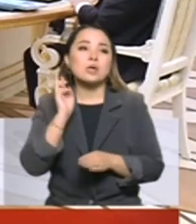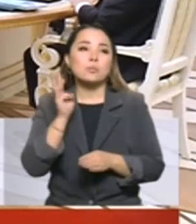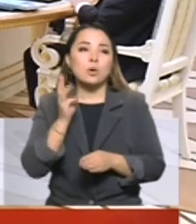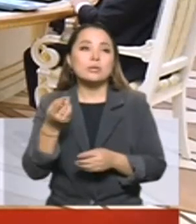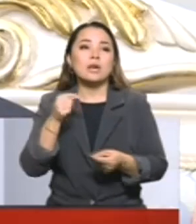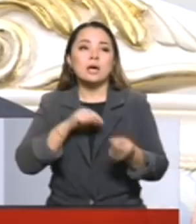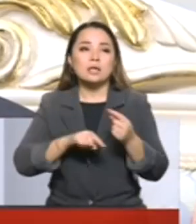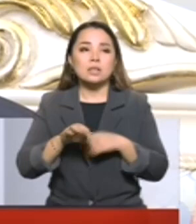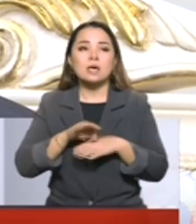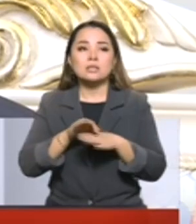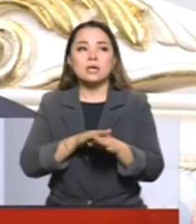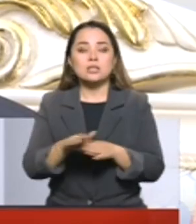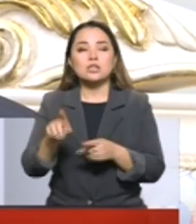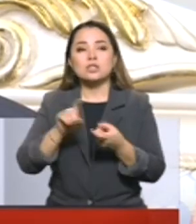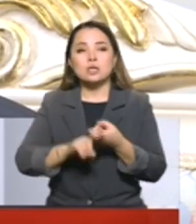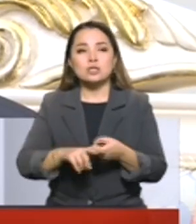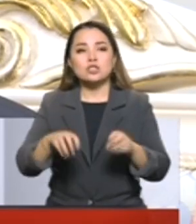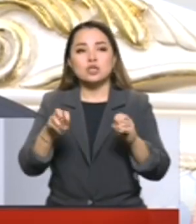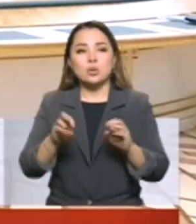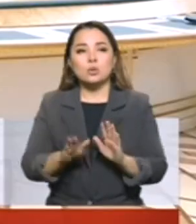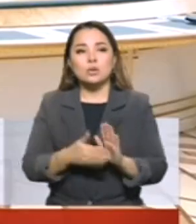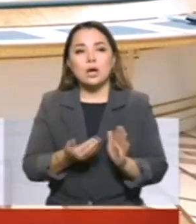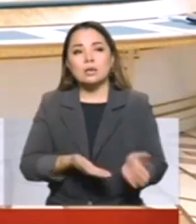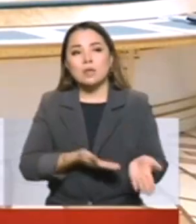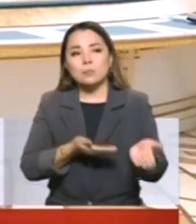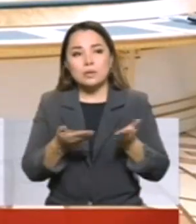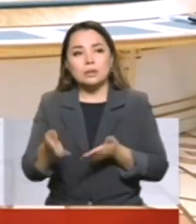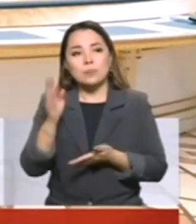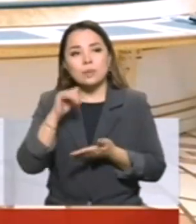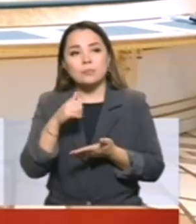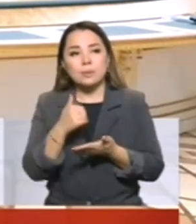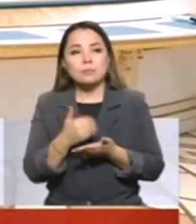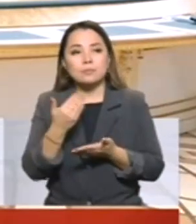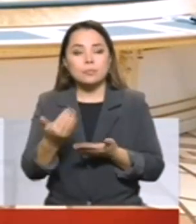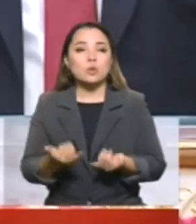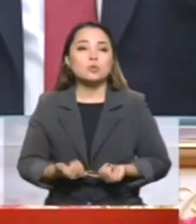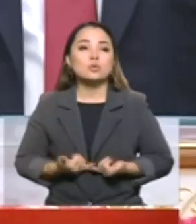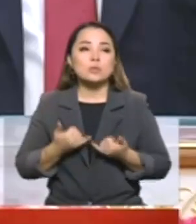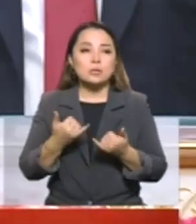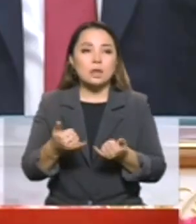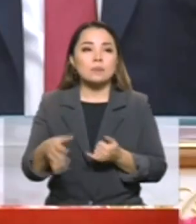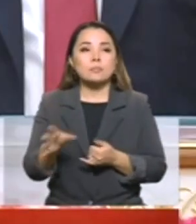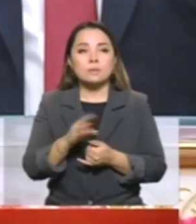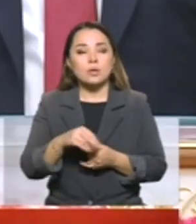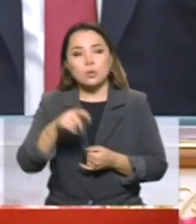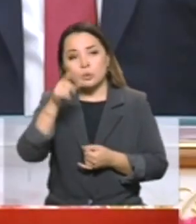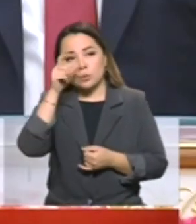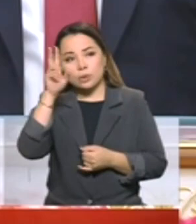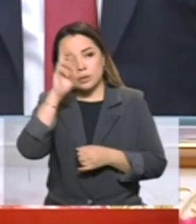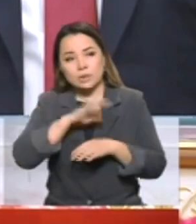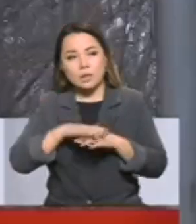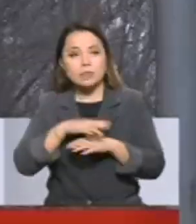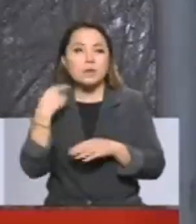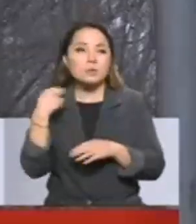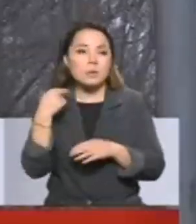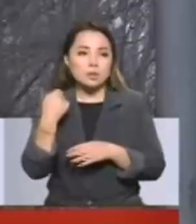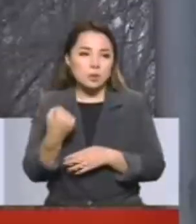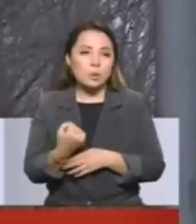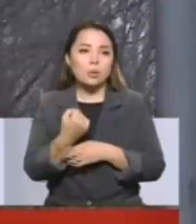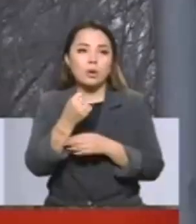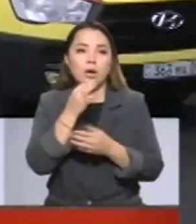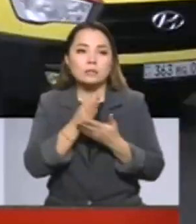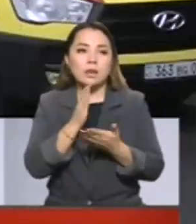дипломатиялық диалог арқылы ғана шешуге шақырамыз. Мемлекет басшысының ұсыныстарын түбір түркелдерінің президенттері де қолдайтынын